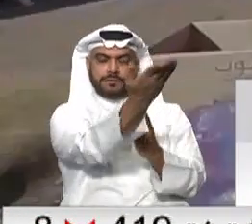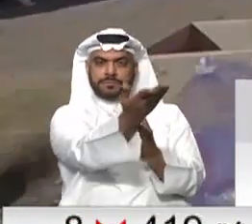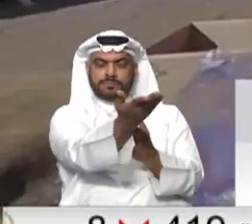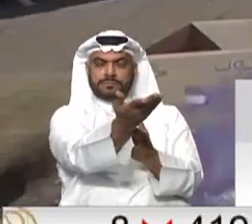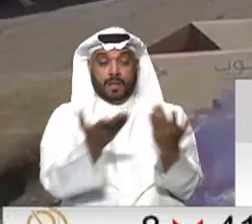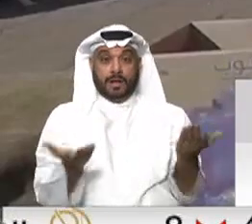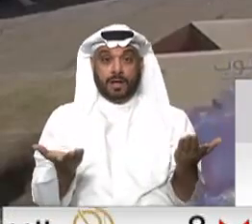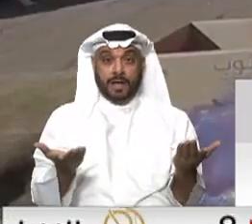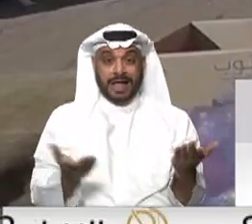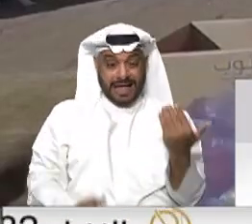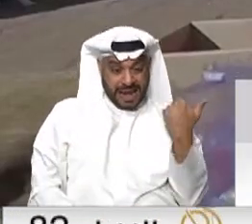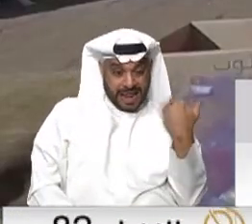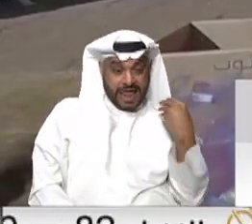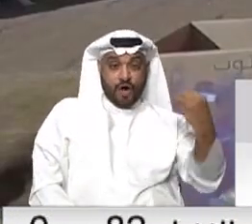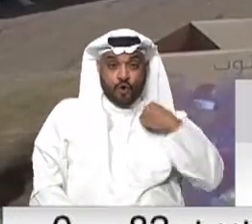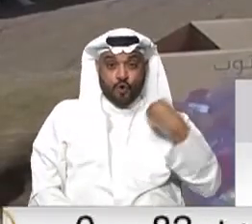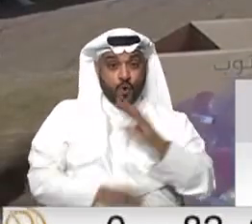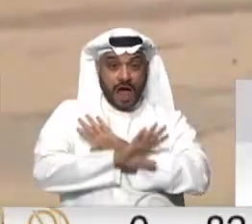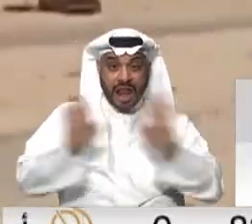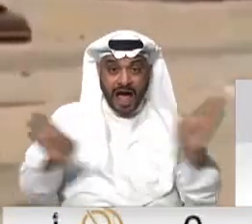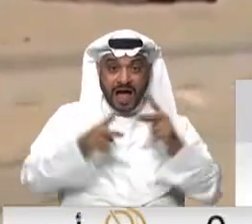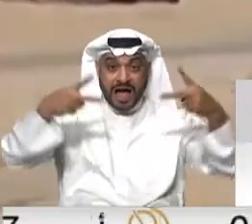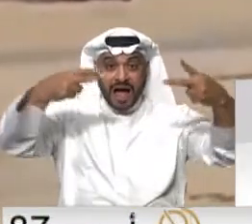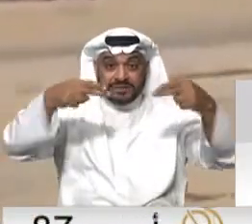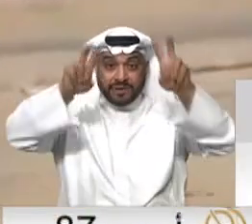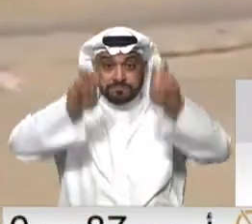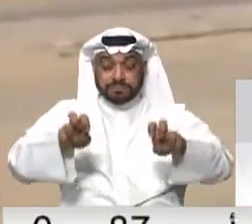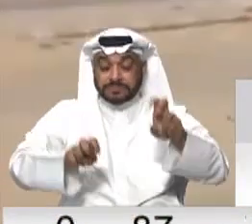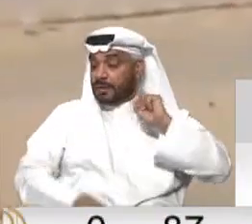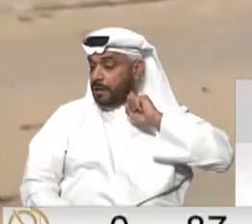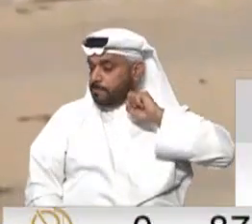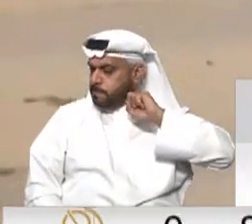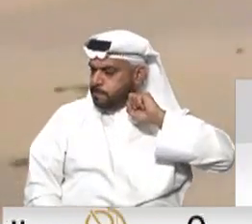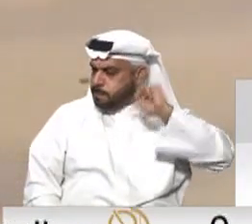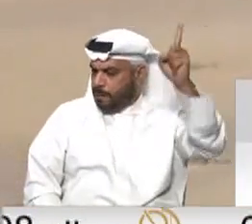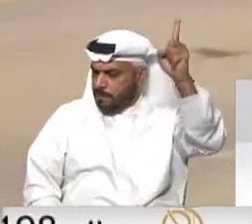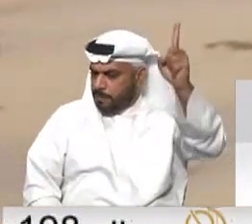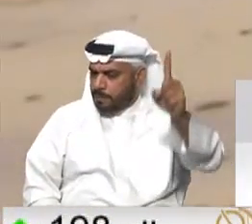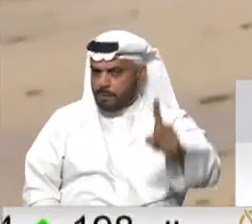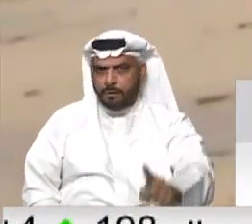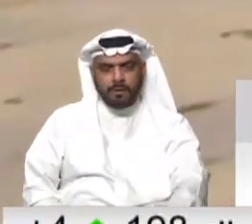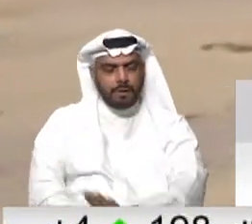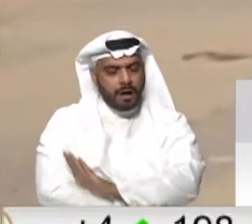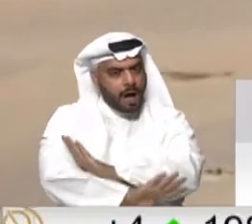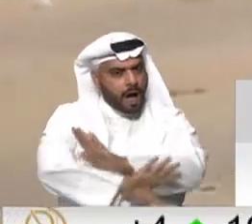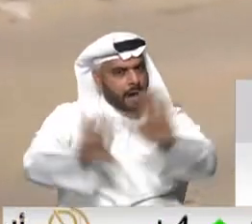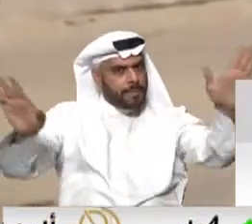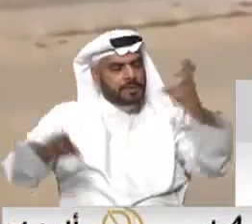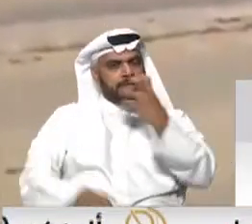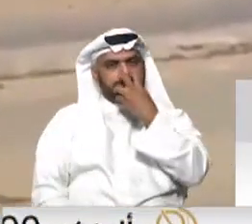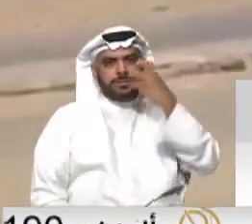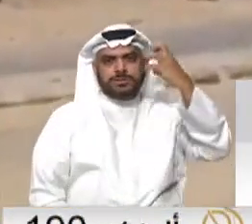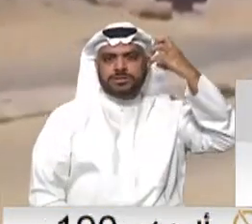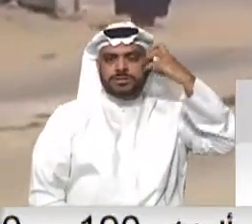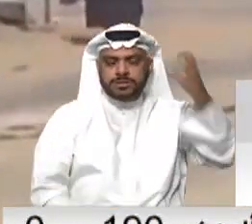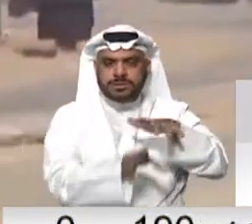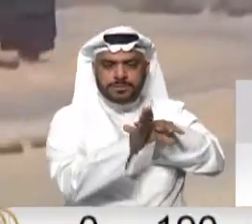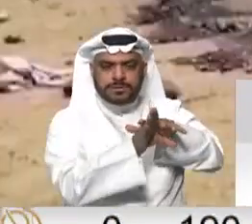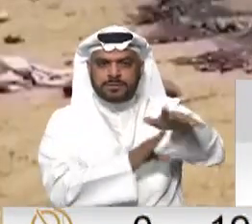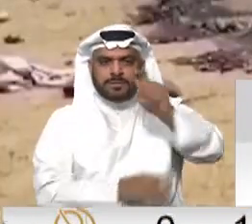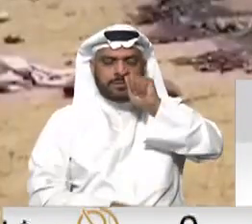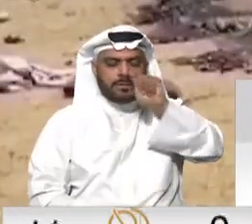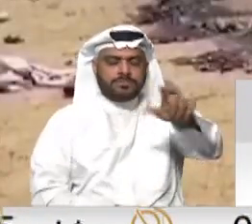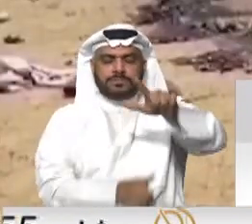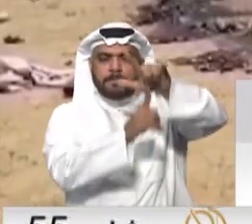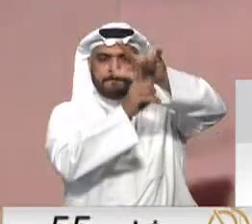الهدنة. وتحدثت وسائل إعلام عن سماع أصوات اشتباكات وغارة جوية جنوب الخرطوم وفي الضواحي